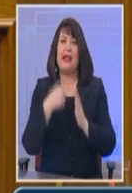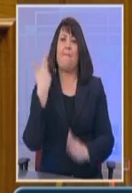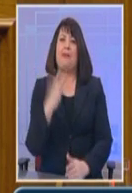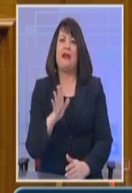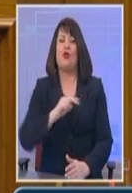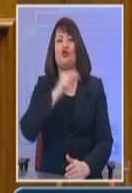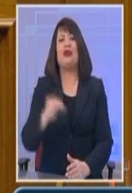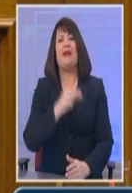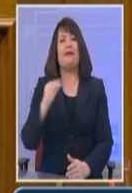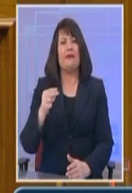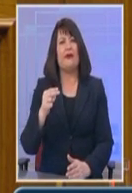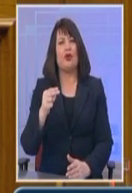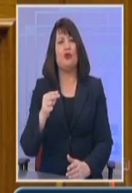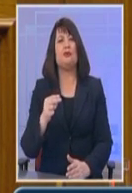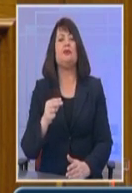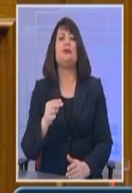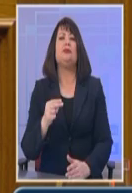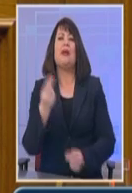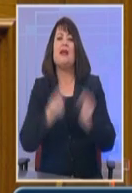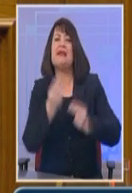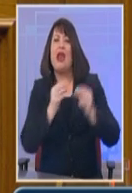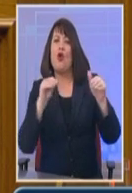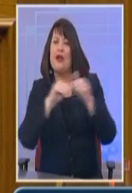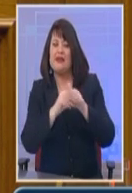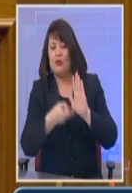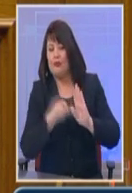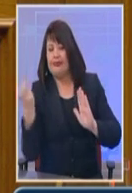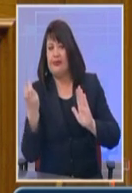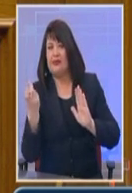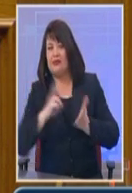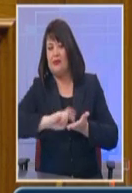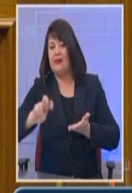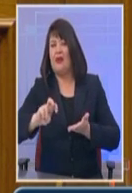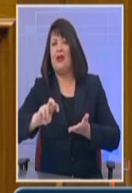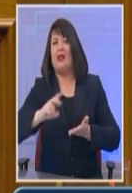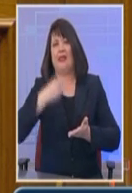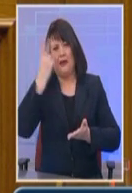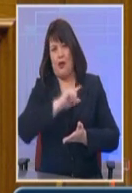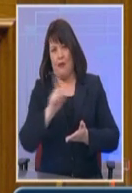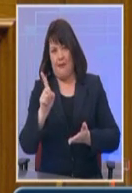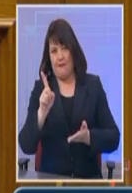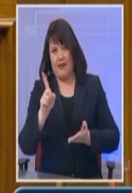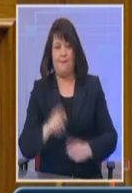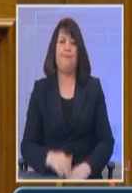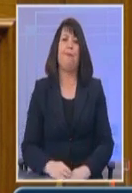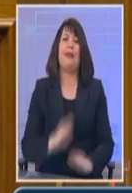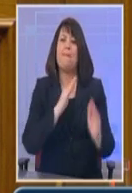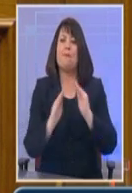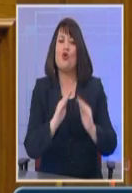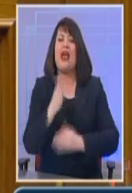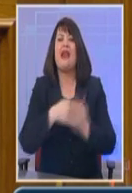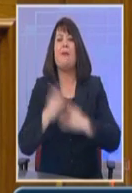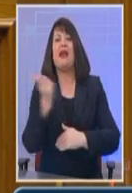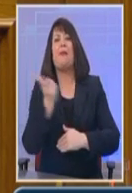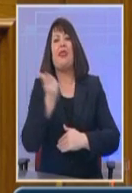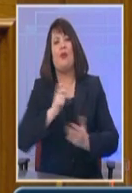ευρώ του ακατάσχετου λογαριασμού και την προστασία από κατασχέσεις των προνοιακών και